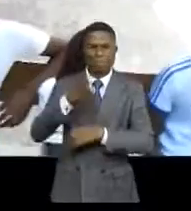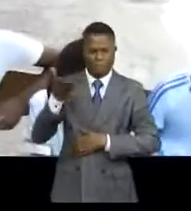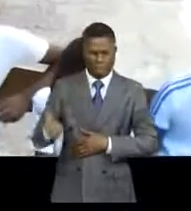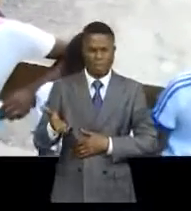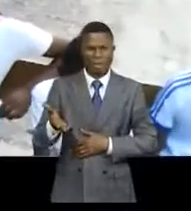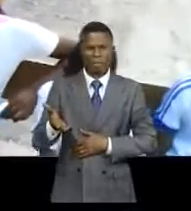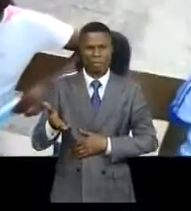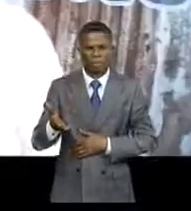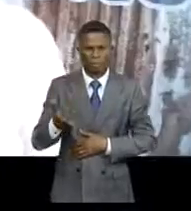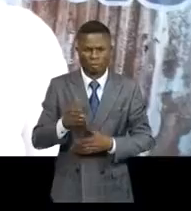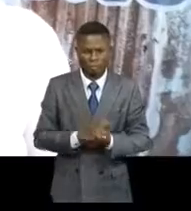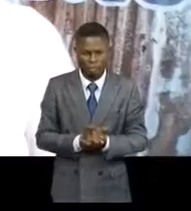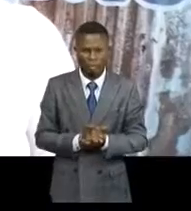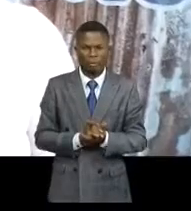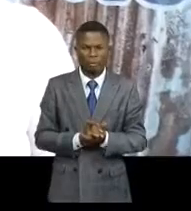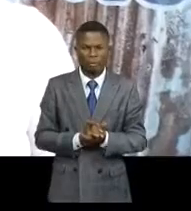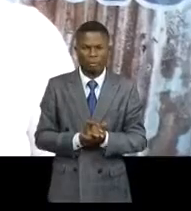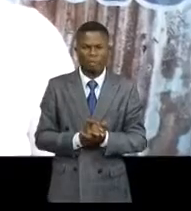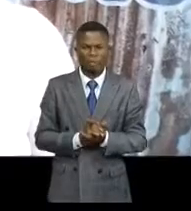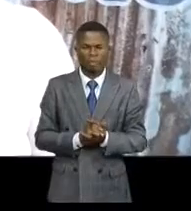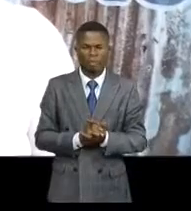Ceci, on devait en principe